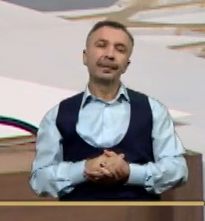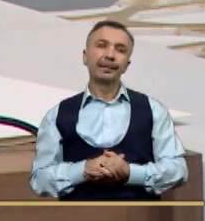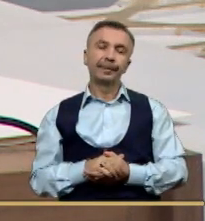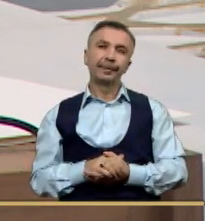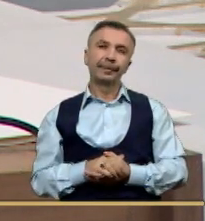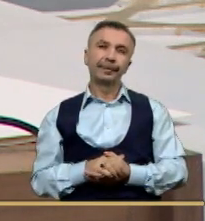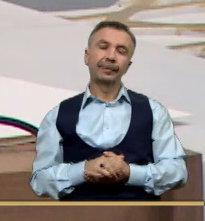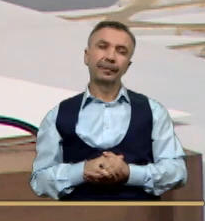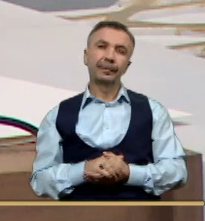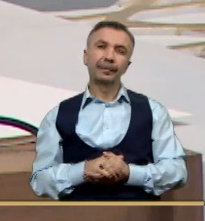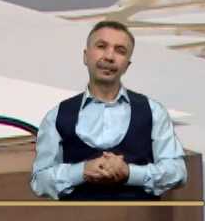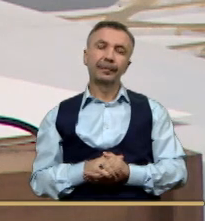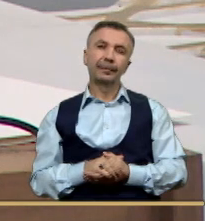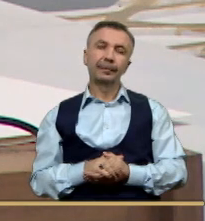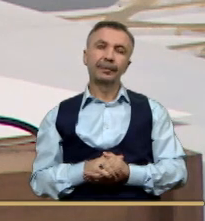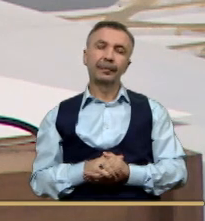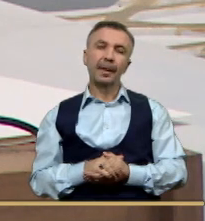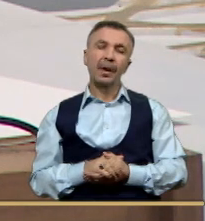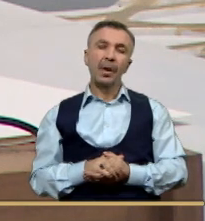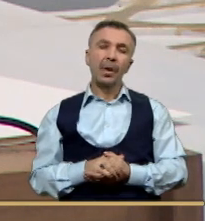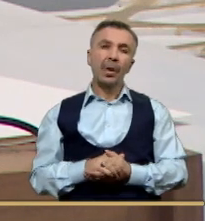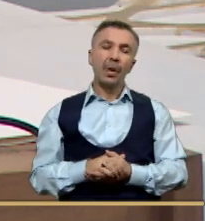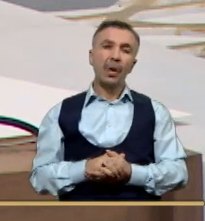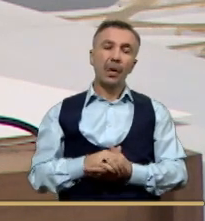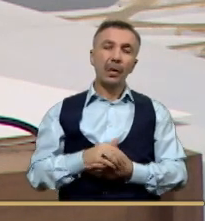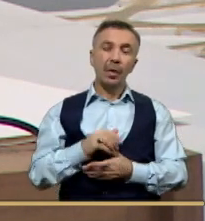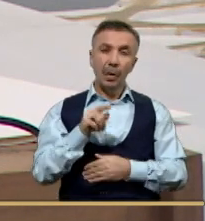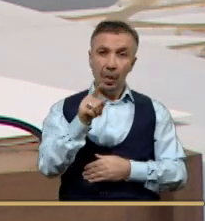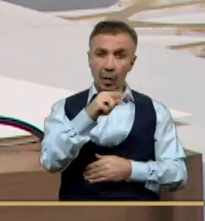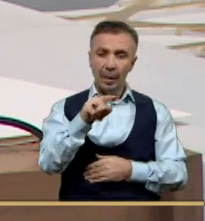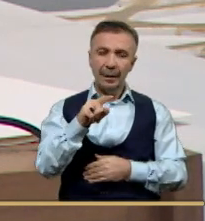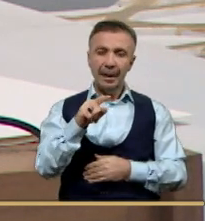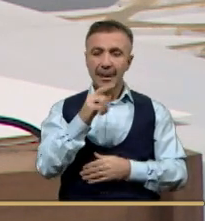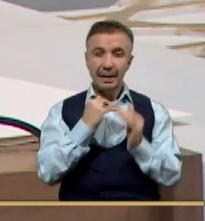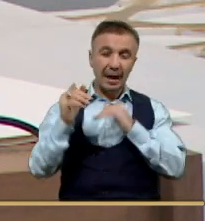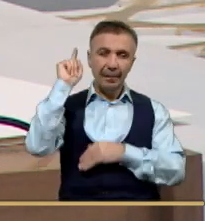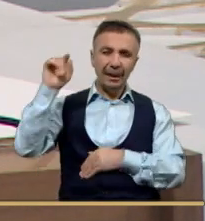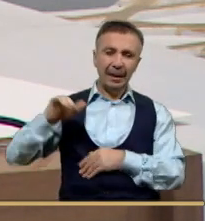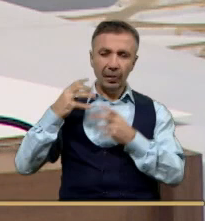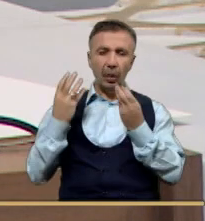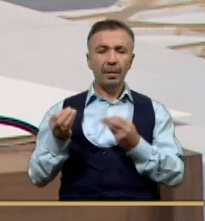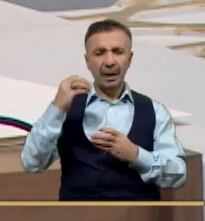kurbanen. Onlar Cenab-ı Hakk'a yakınlaşmak için bir hediye takdim ettiler.